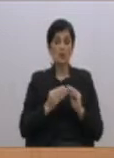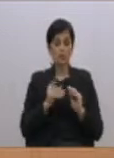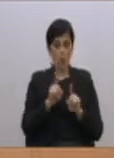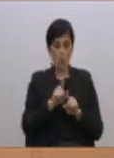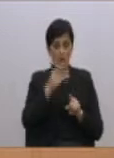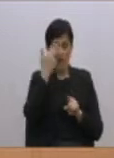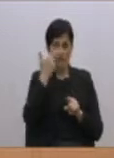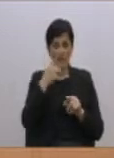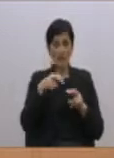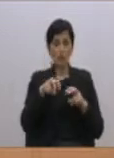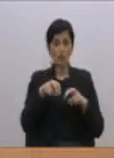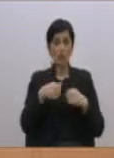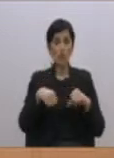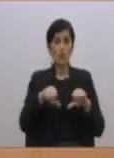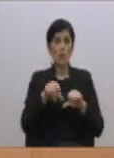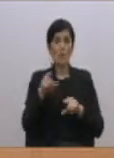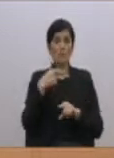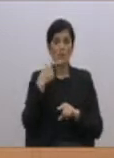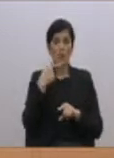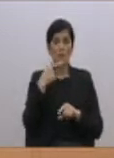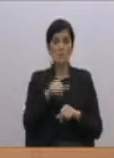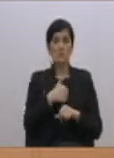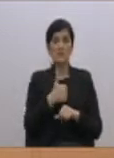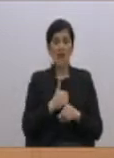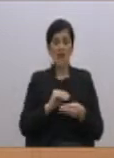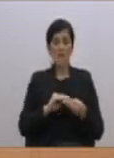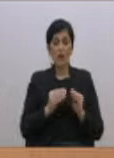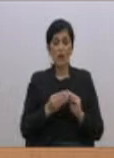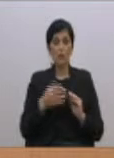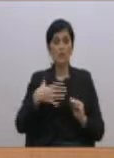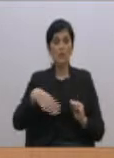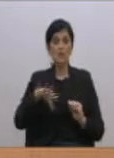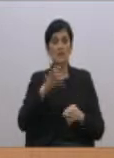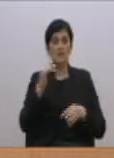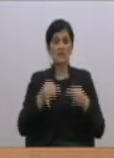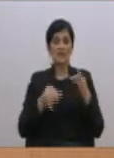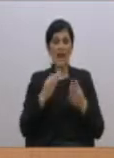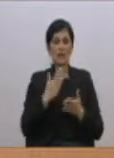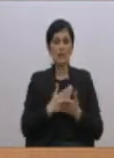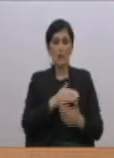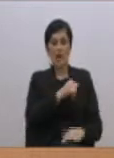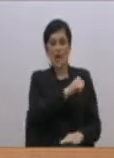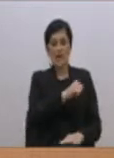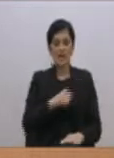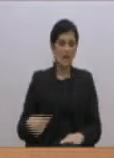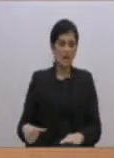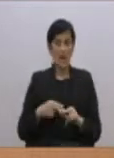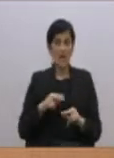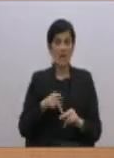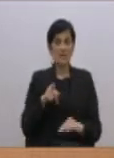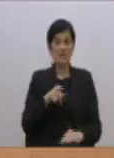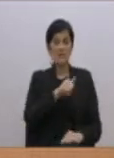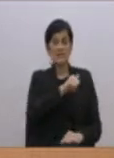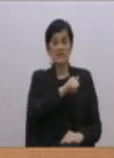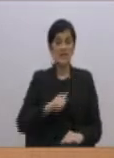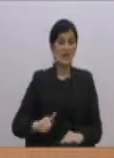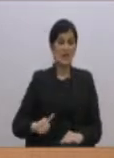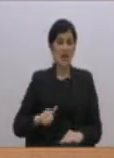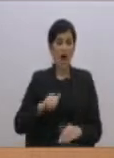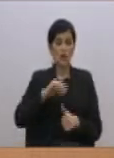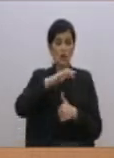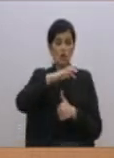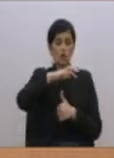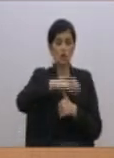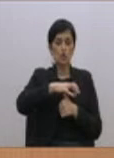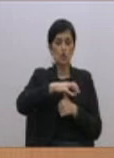ვენეციის კომისია, მთავარი პრობლემა საქართველოს სასამართლოში არის კლანი. Და ეს კლანი სოკოსავით